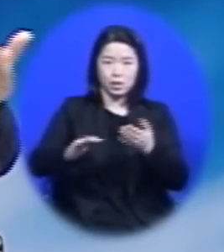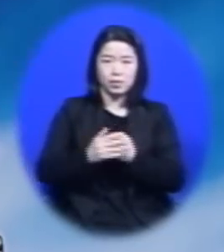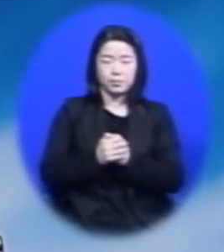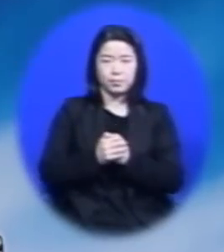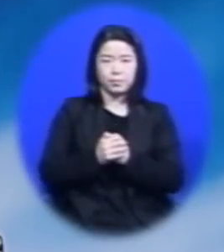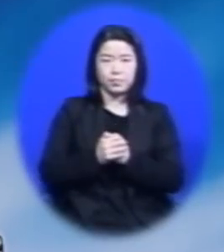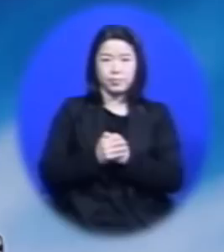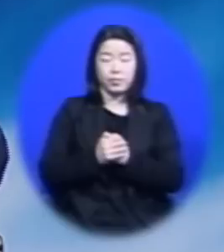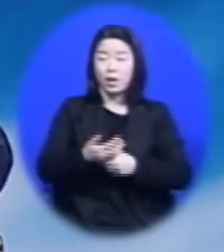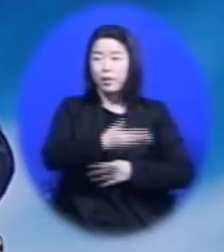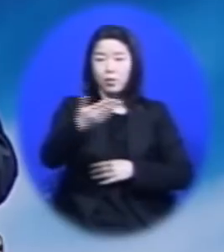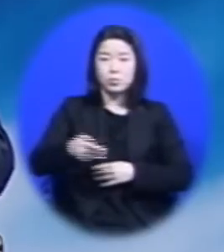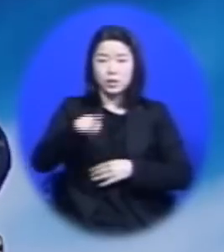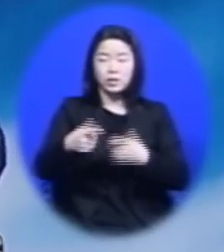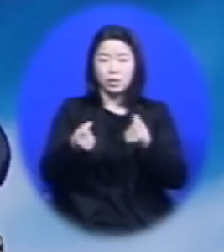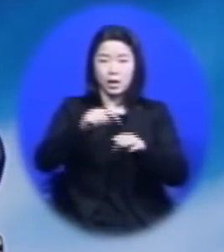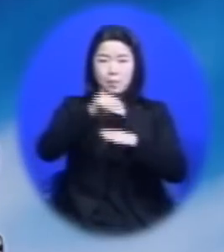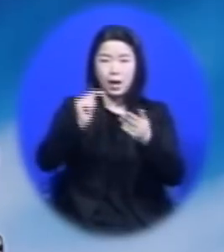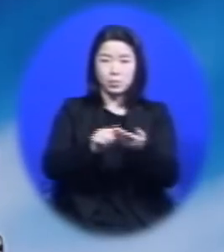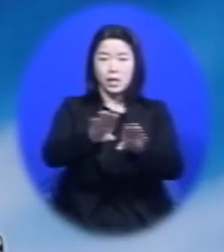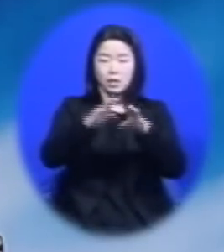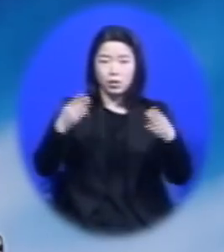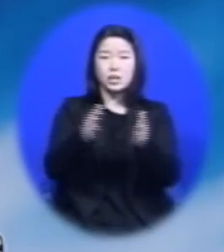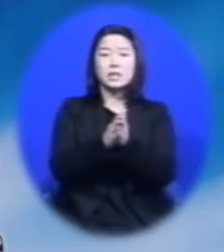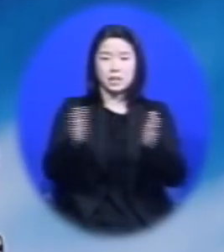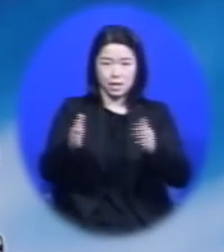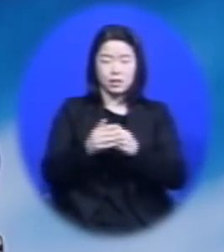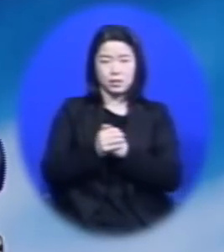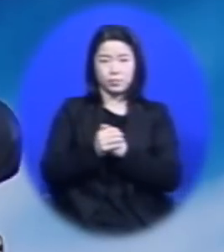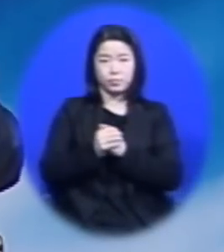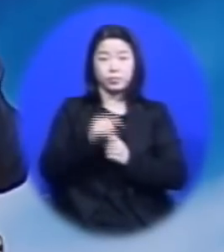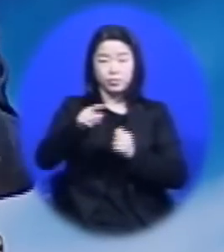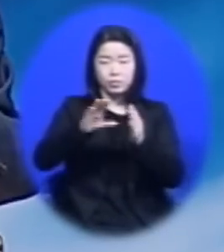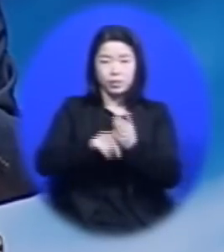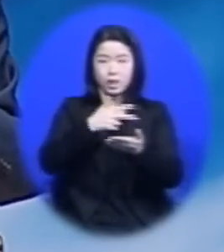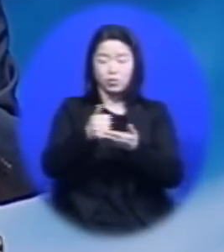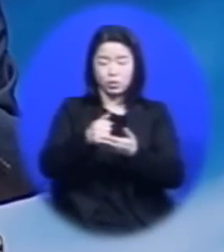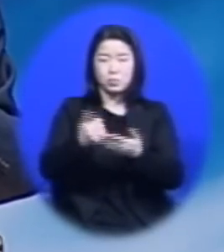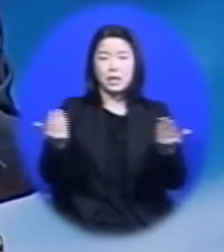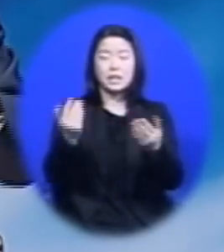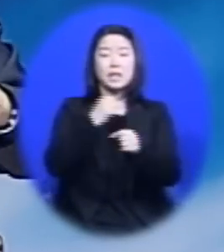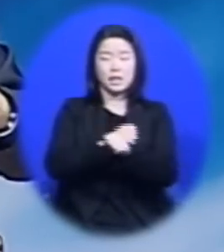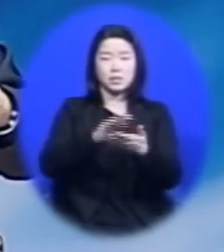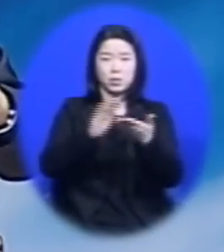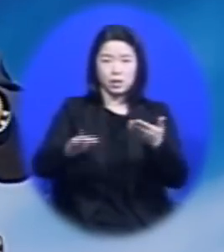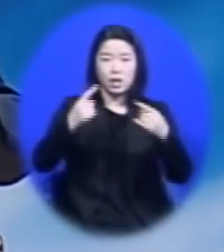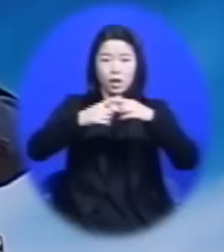당연하지요 여러분들이 그렇게 마음을 열기 시작하는 겁니다 그때 주님이 하세요